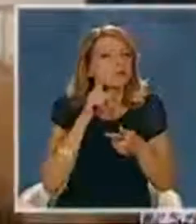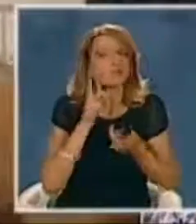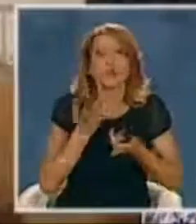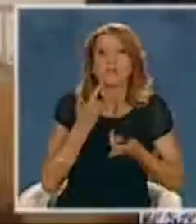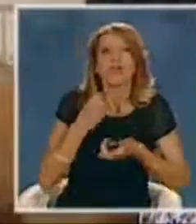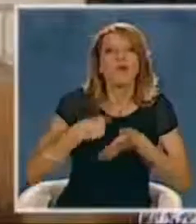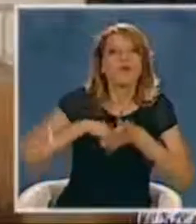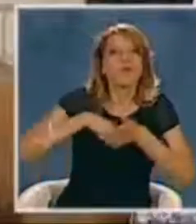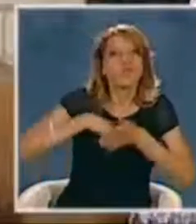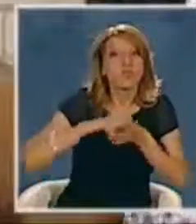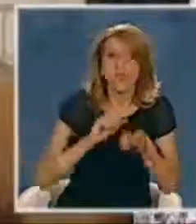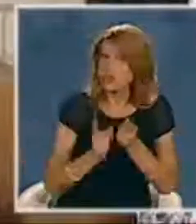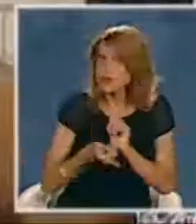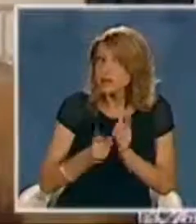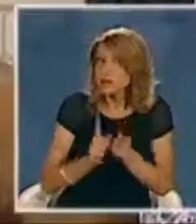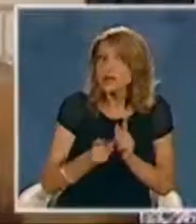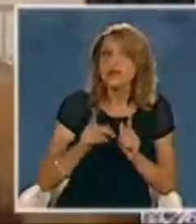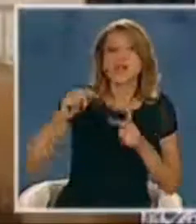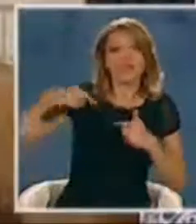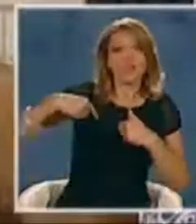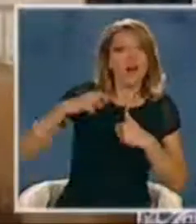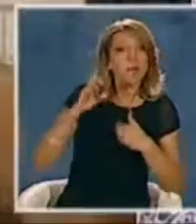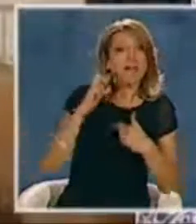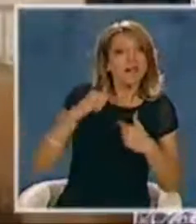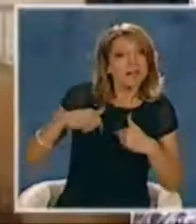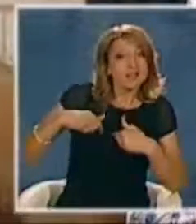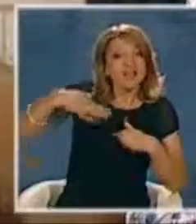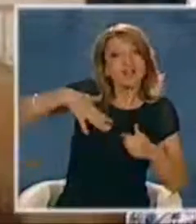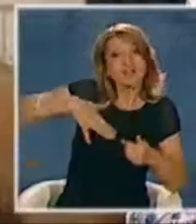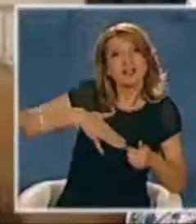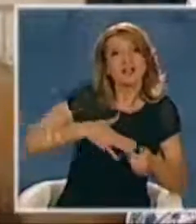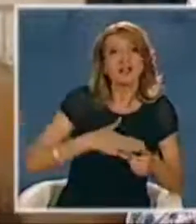тръгнала към сърцето. Направих му 5 сеанса на това момче.